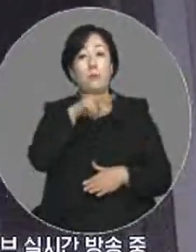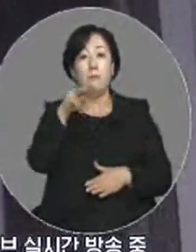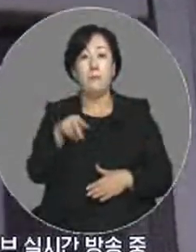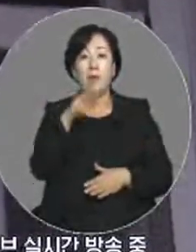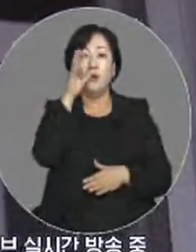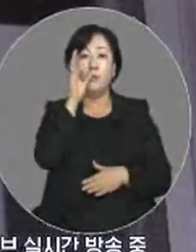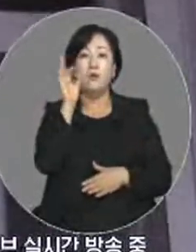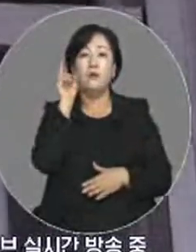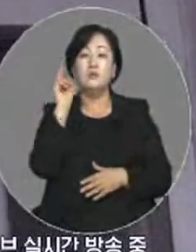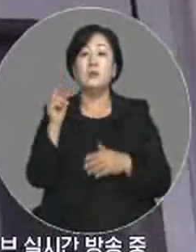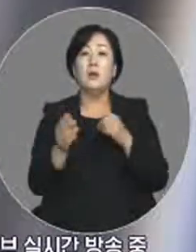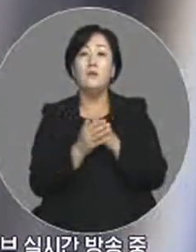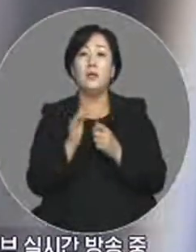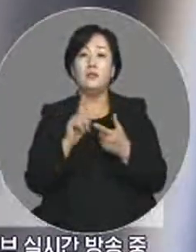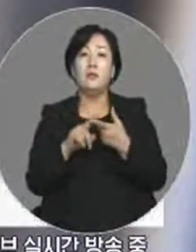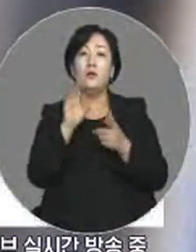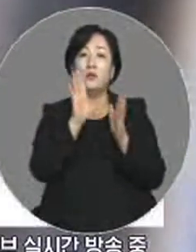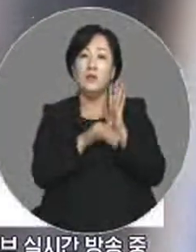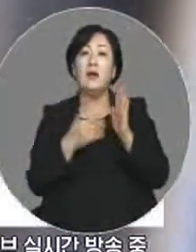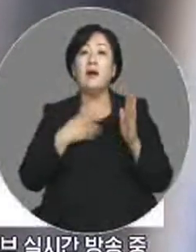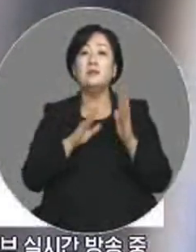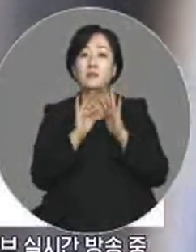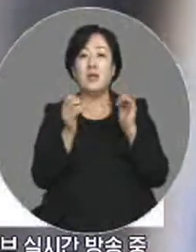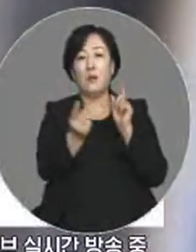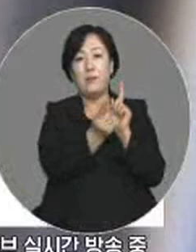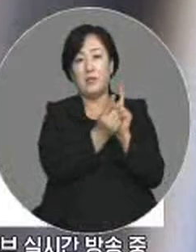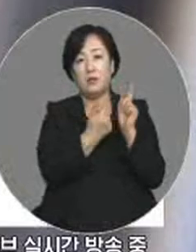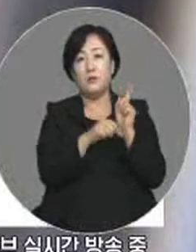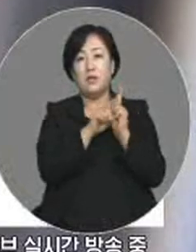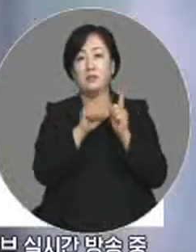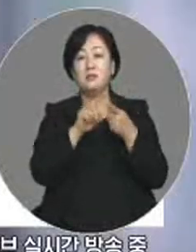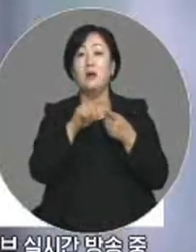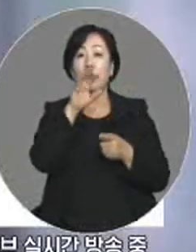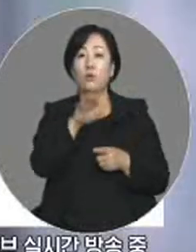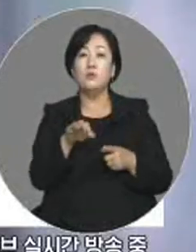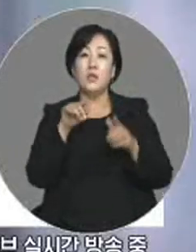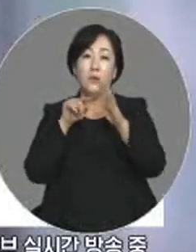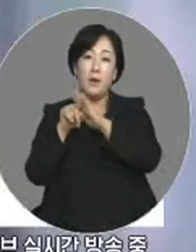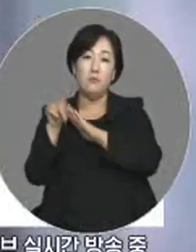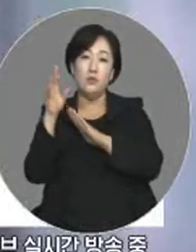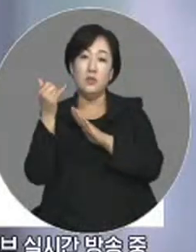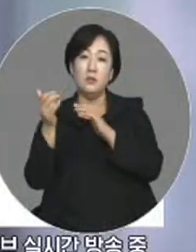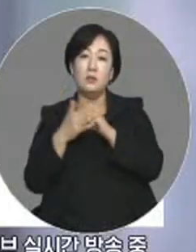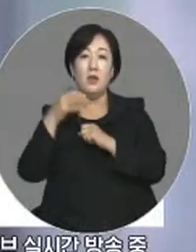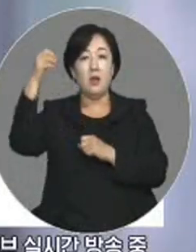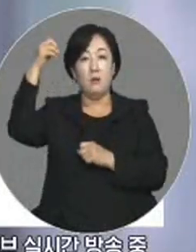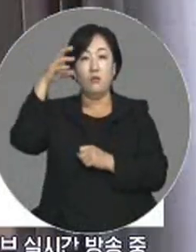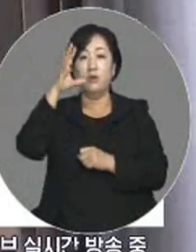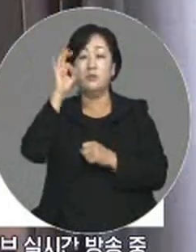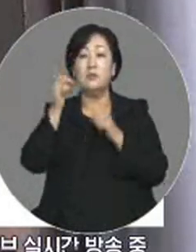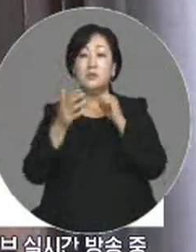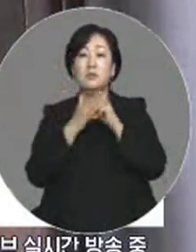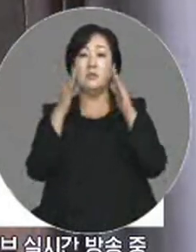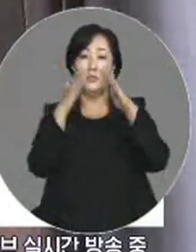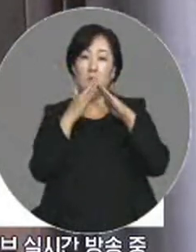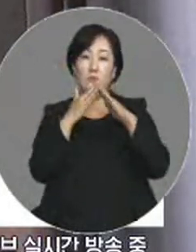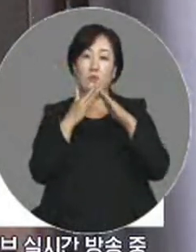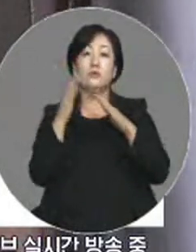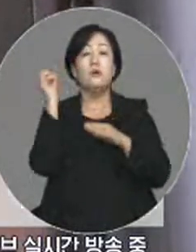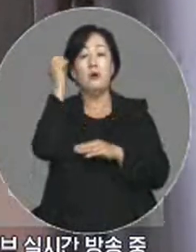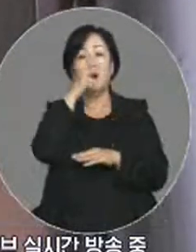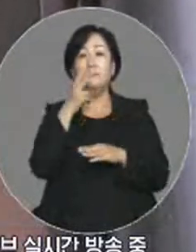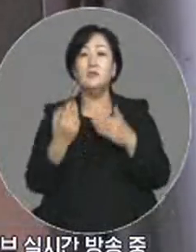드러났습니다. A씨는 당시 아는 사람을 만나기 위해 빌라에 갔다가 불이 켜진 집을 발견하고 충동적으로 저지른